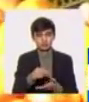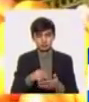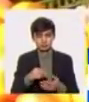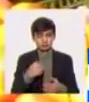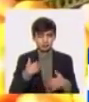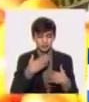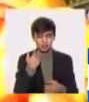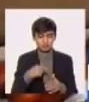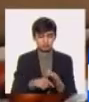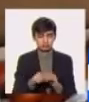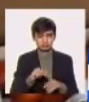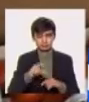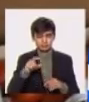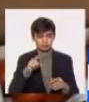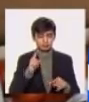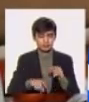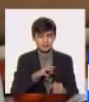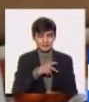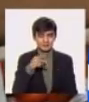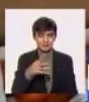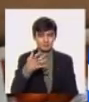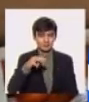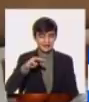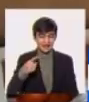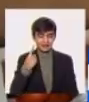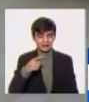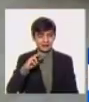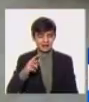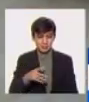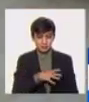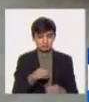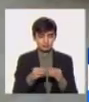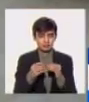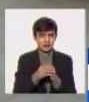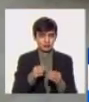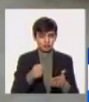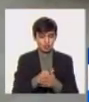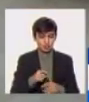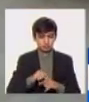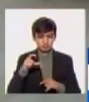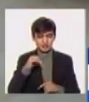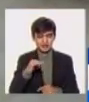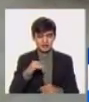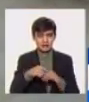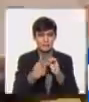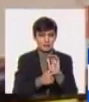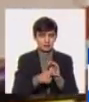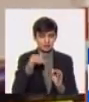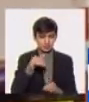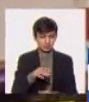Закупочная цена на него подскочила мгновенно. С 2500 тенге за килограмм до 15 тысяч, а кое-где и до